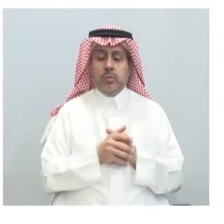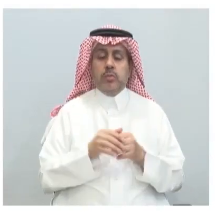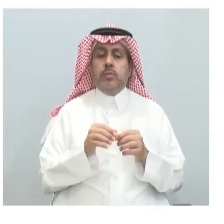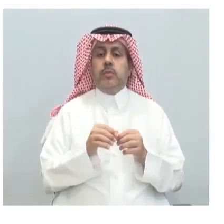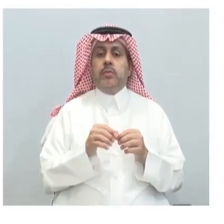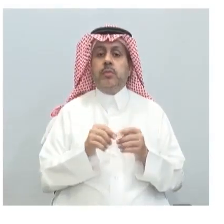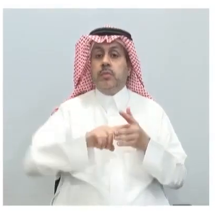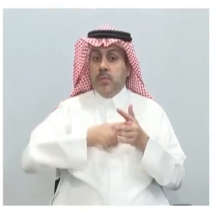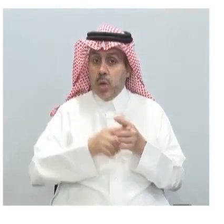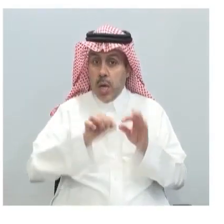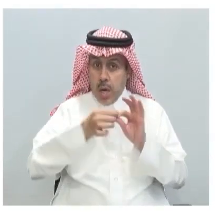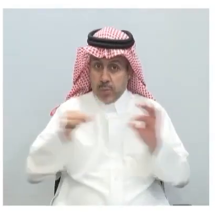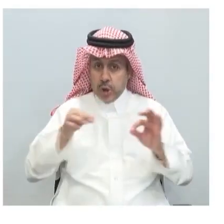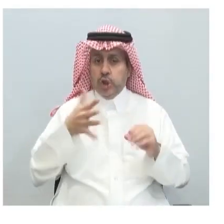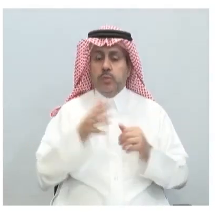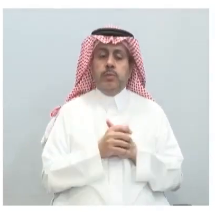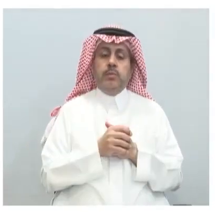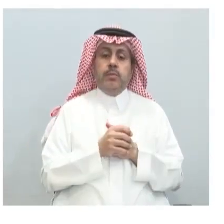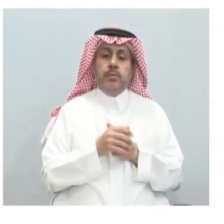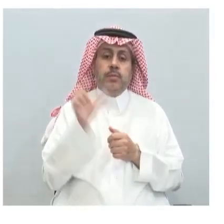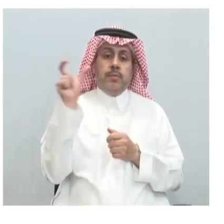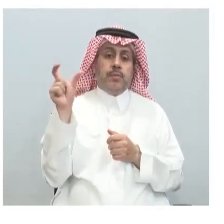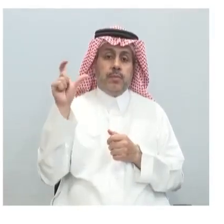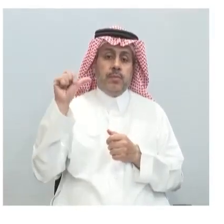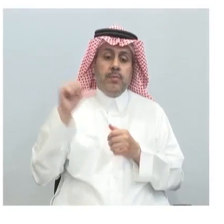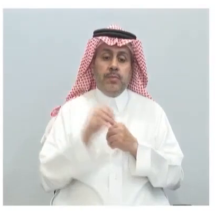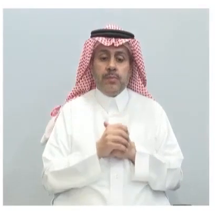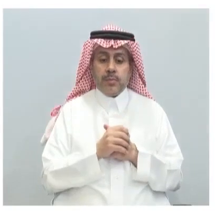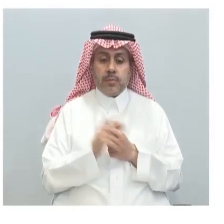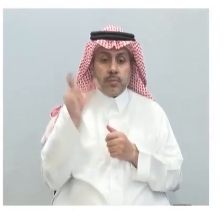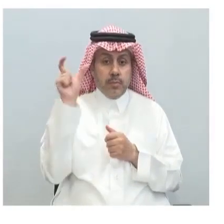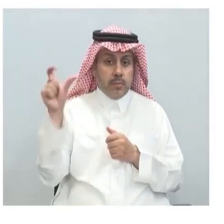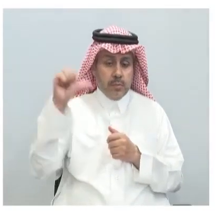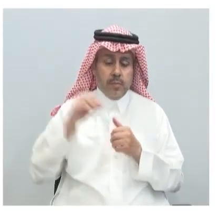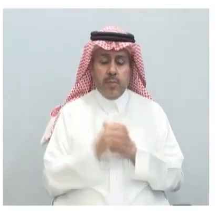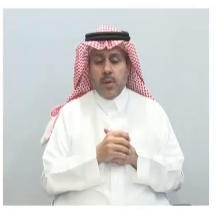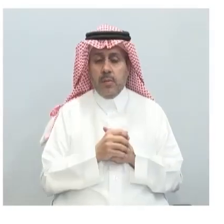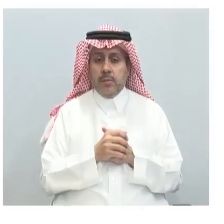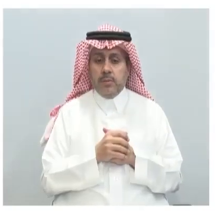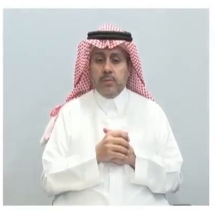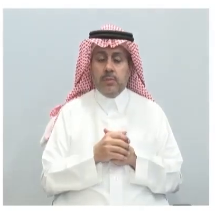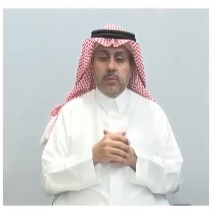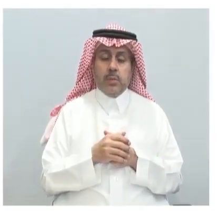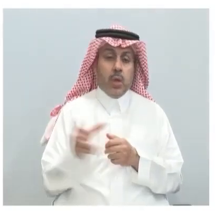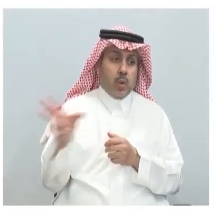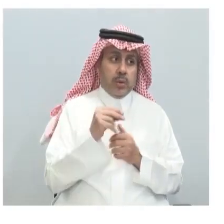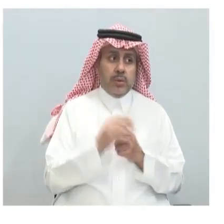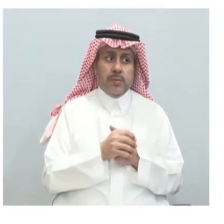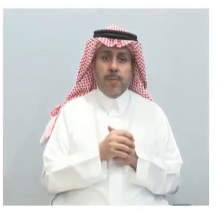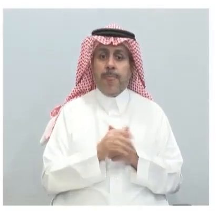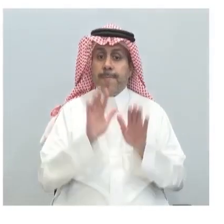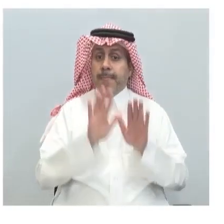الروابط تنتقل الاكسجين من ال n2o الى ال ان بعد ذلك يعطيني النواتج هنا